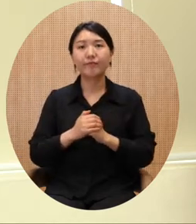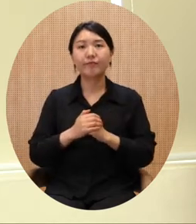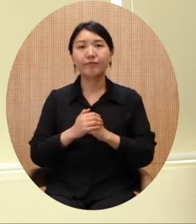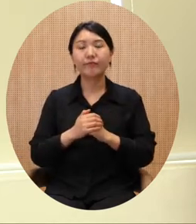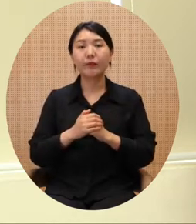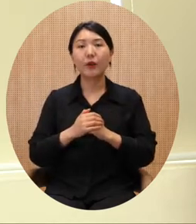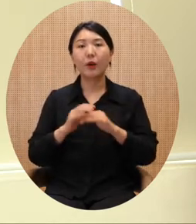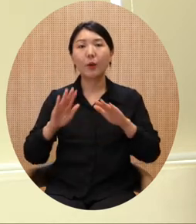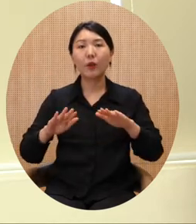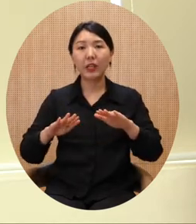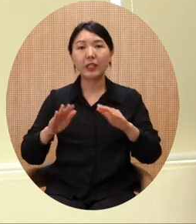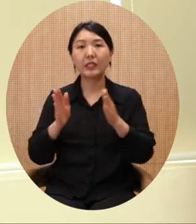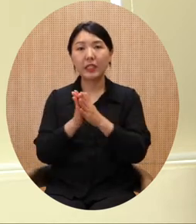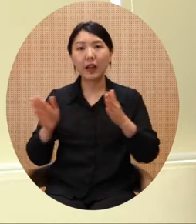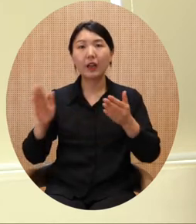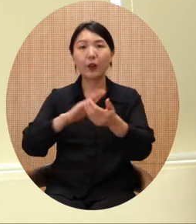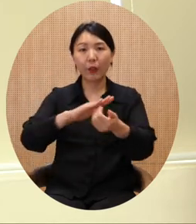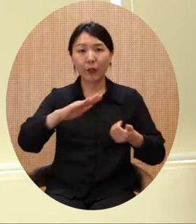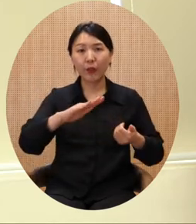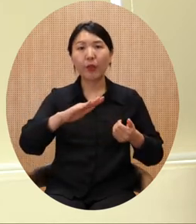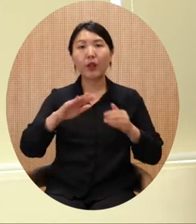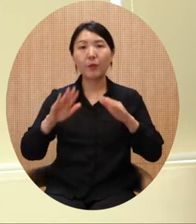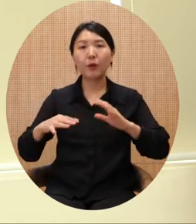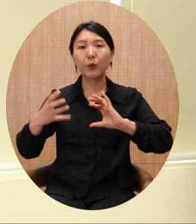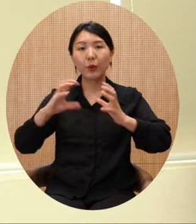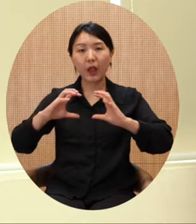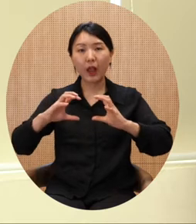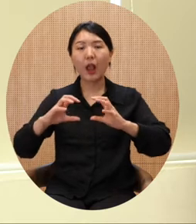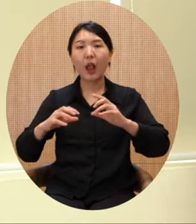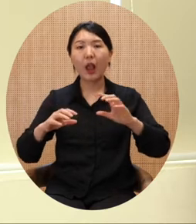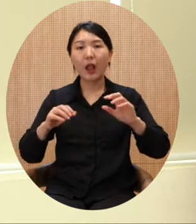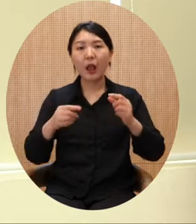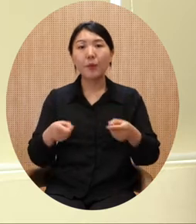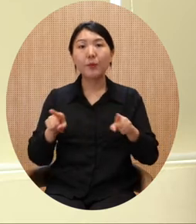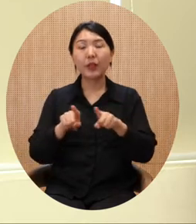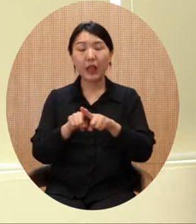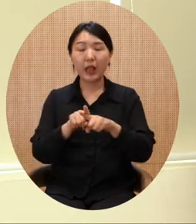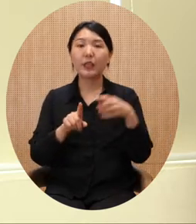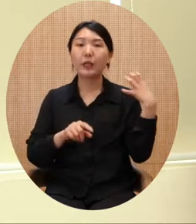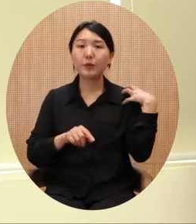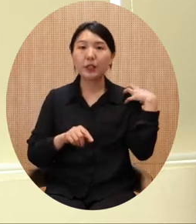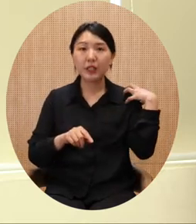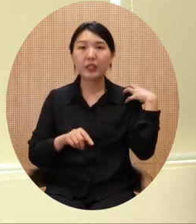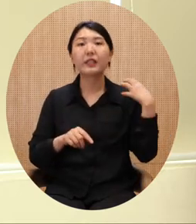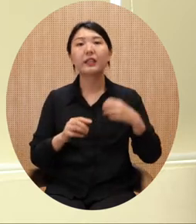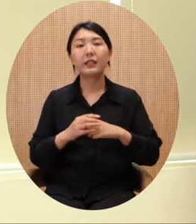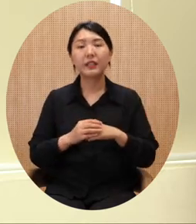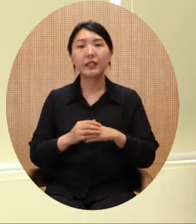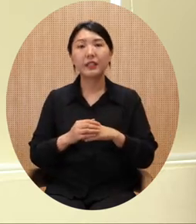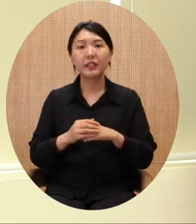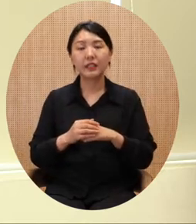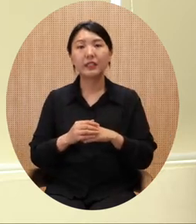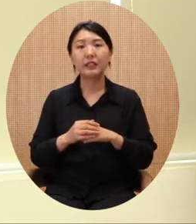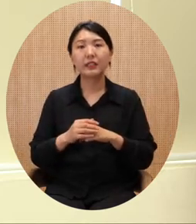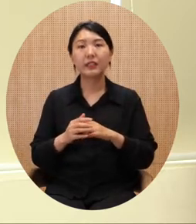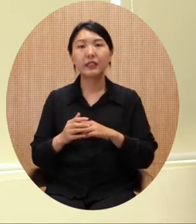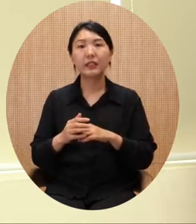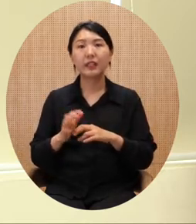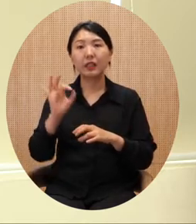네, 그럼 본격적인 시작에 앞서 이번 토론회를 공동 주최해 주신 행복한 변화 새로운